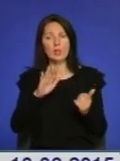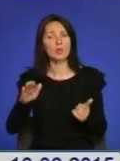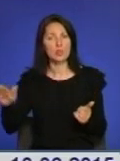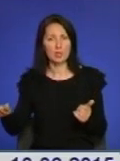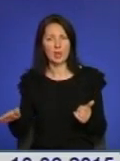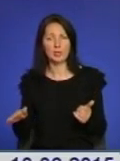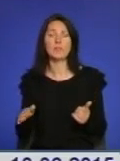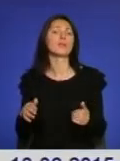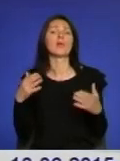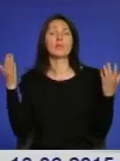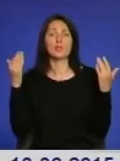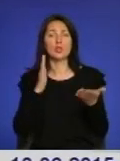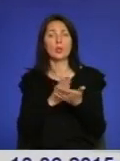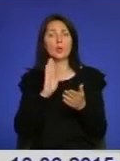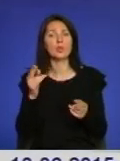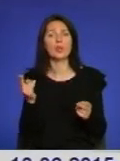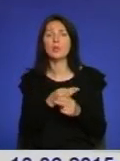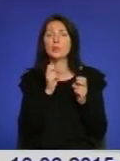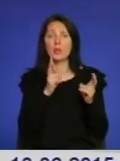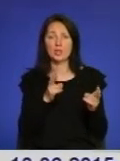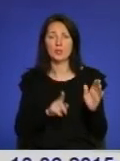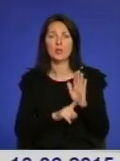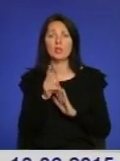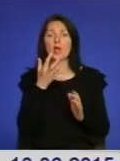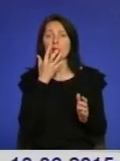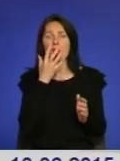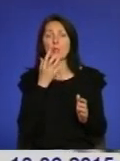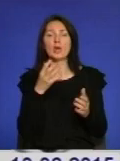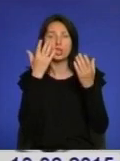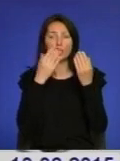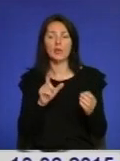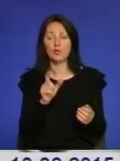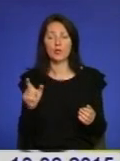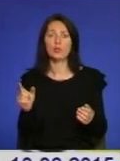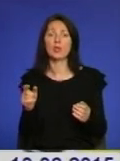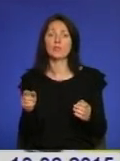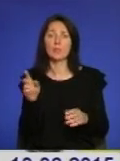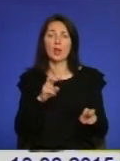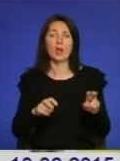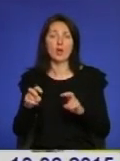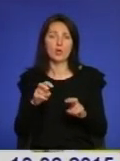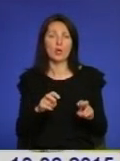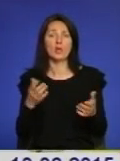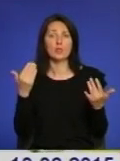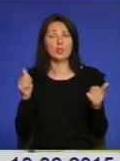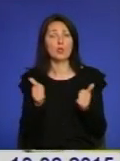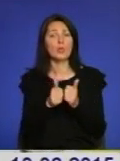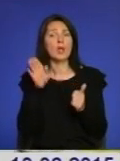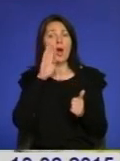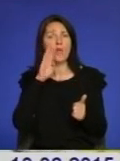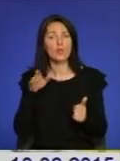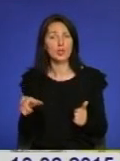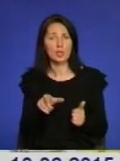бути безпечним. З настанням теплих та погожих днів люди все частіше шукають прихистку на берегах водойм. Але, на